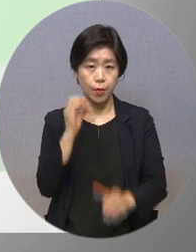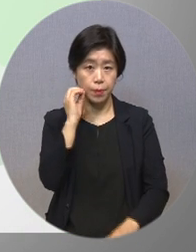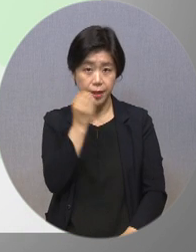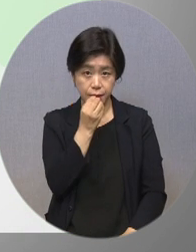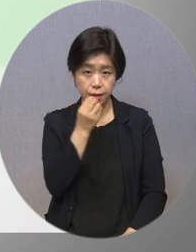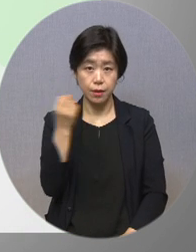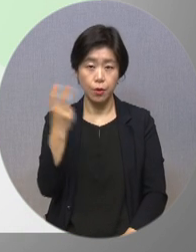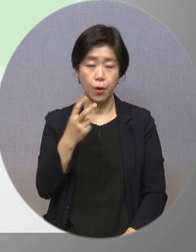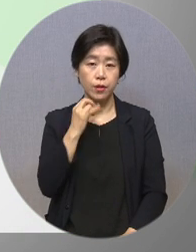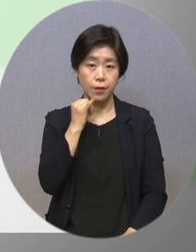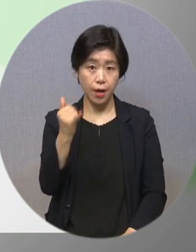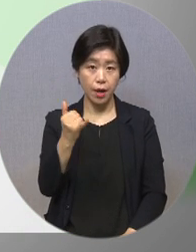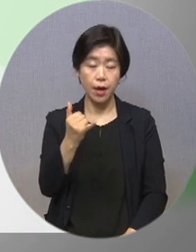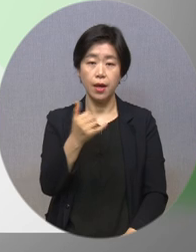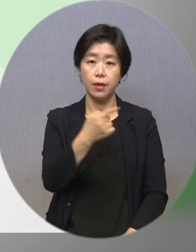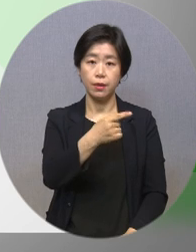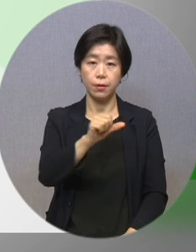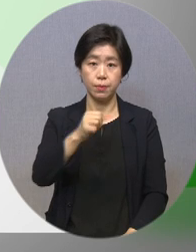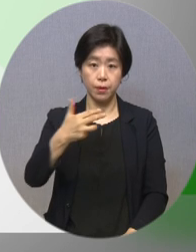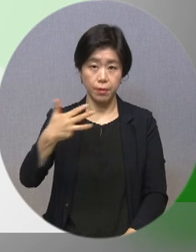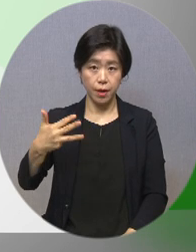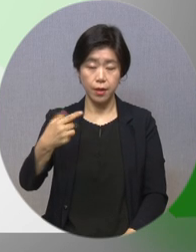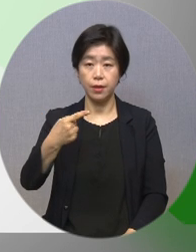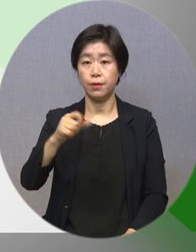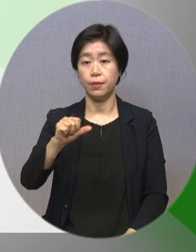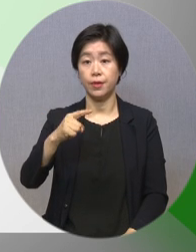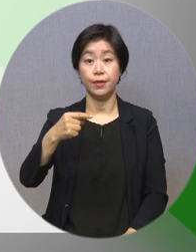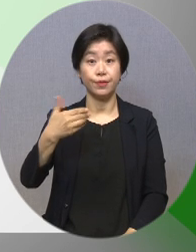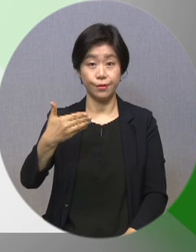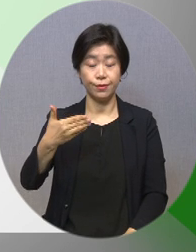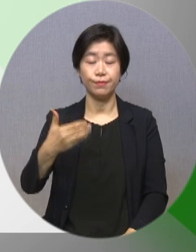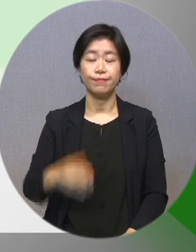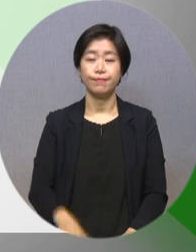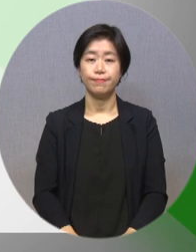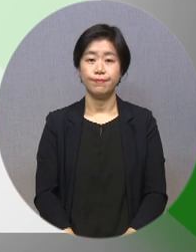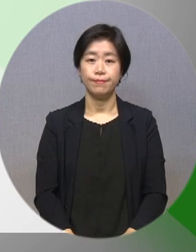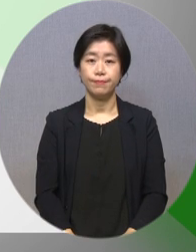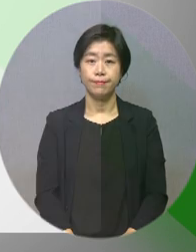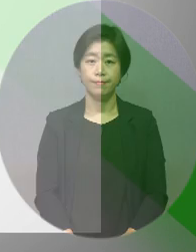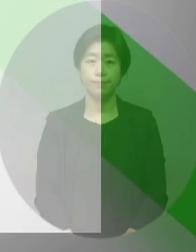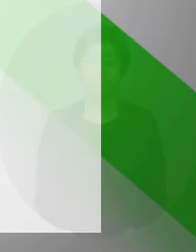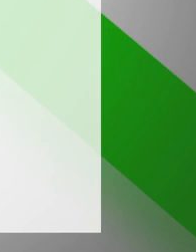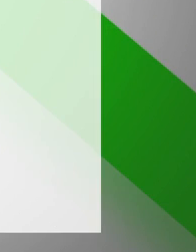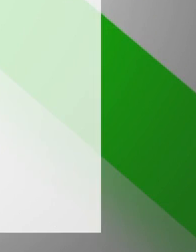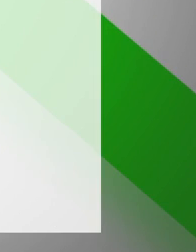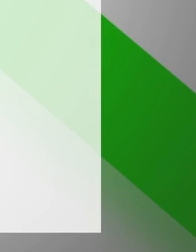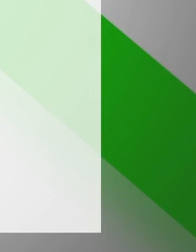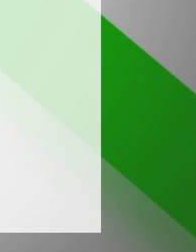국번 없이 1588-1519로 전화해서 각 담당 기사에 문의하시기 바랍니다.